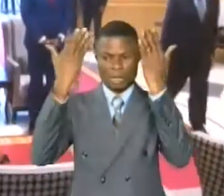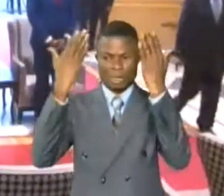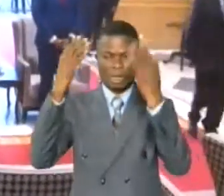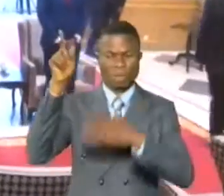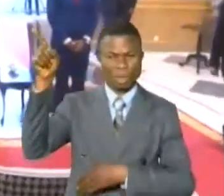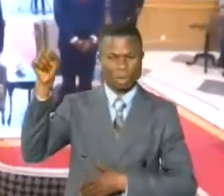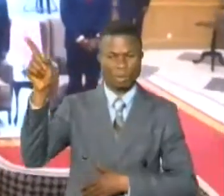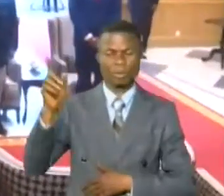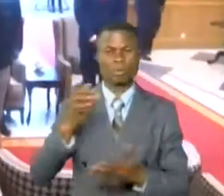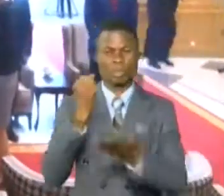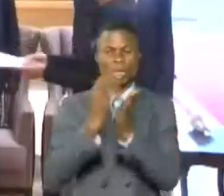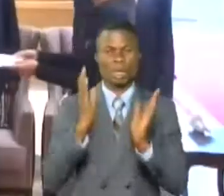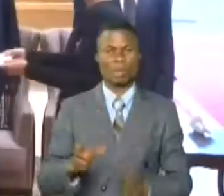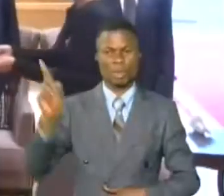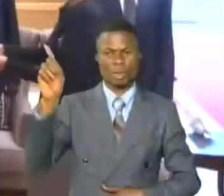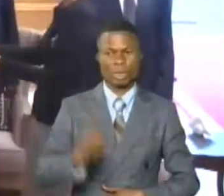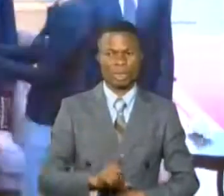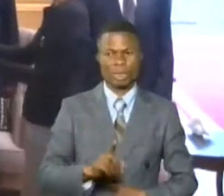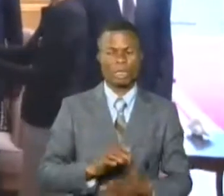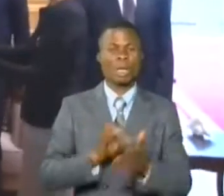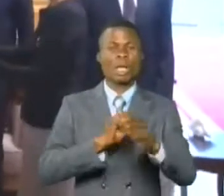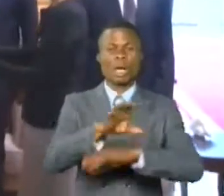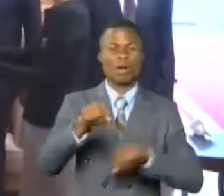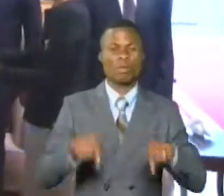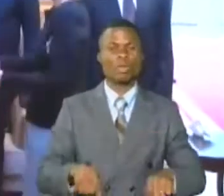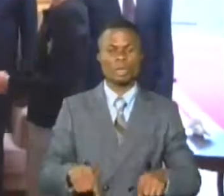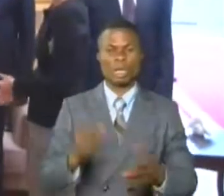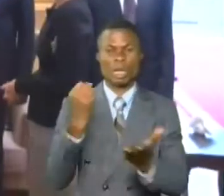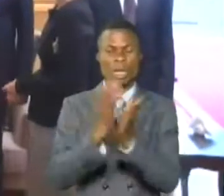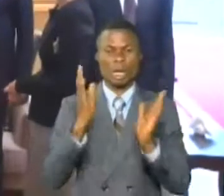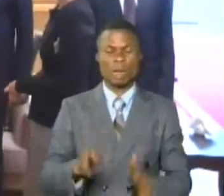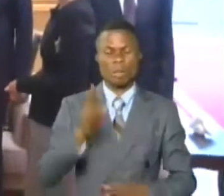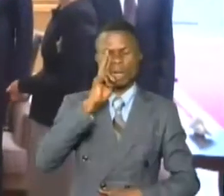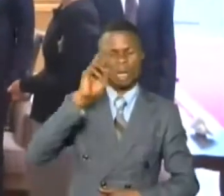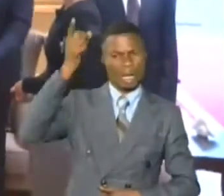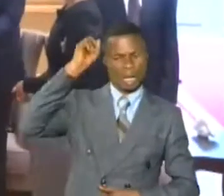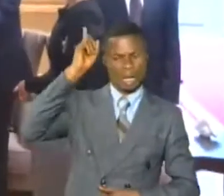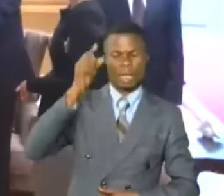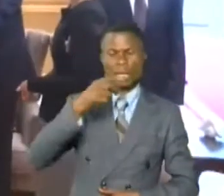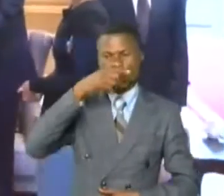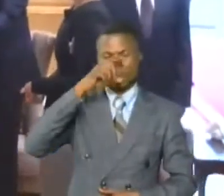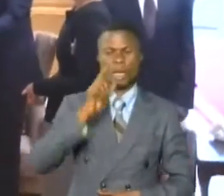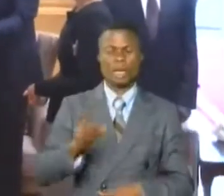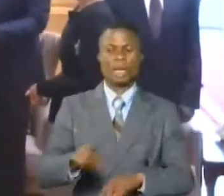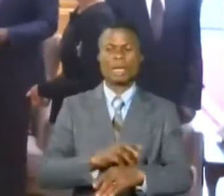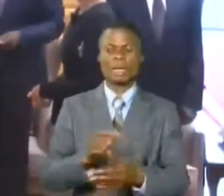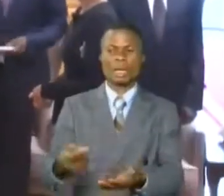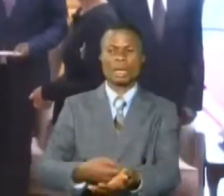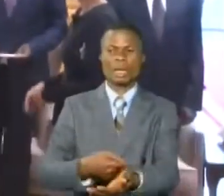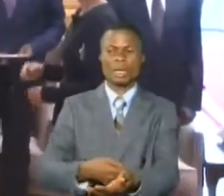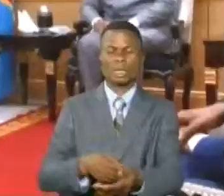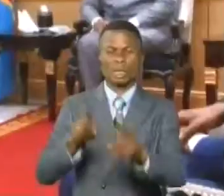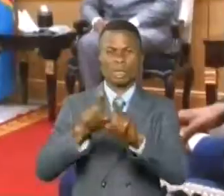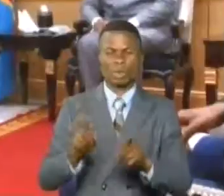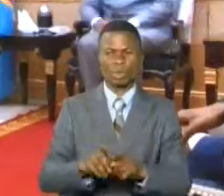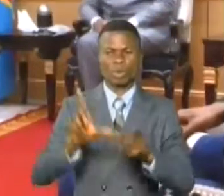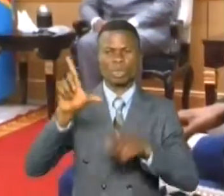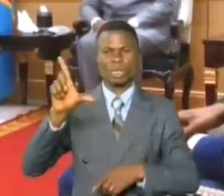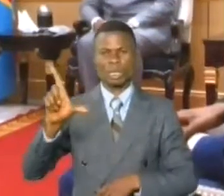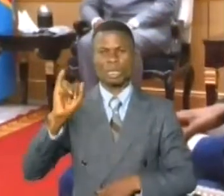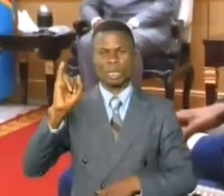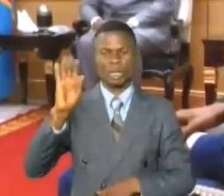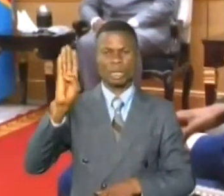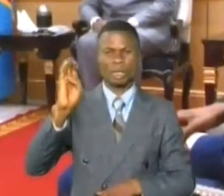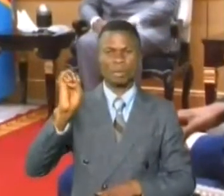diplomate finlandaise a été accréditée comme ambassadeur au Nigeria, au Ghana, au Bénin et au Libéria. Elle